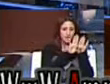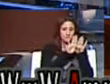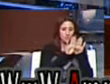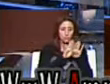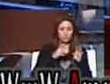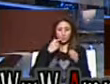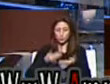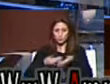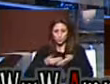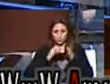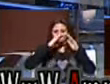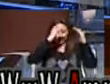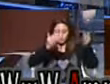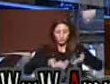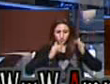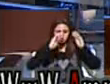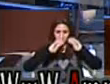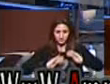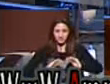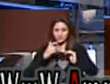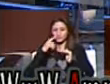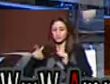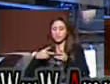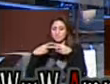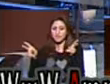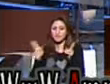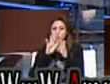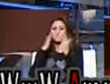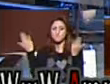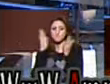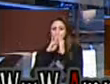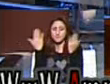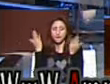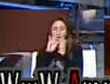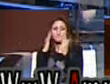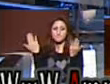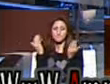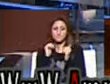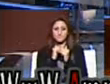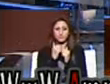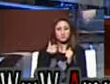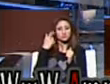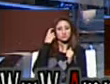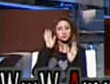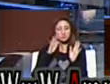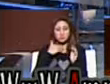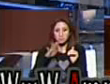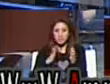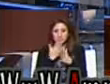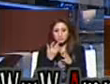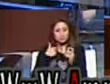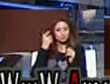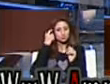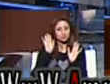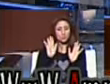واخد بالك حضرتك ازاي؟ فطبعا يعني احنا يعني التصور الاكثر احنا مش عارفين لحد دلوقتي ايه اللي حصل، بس هو